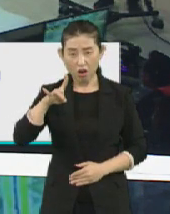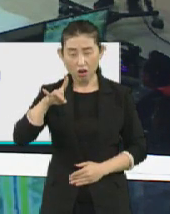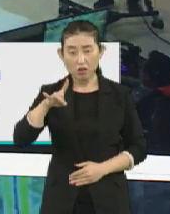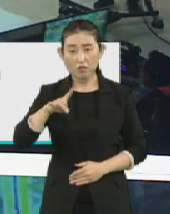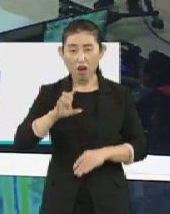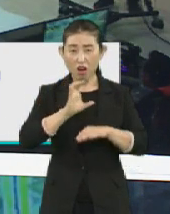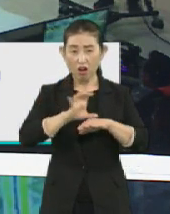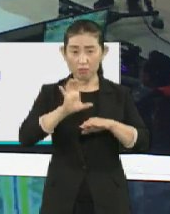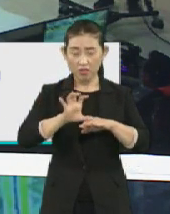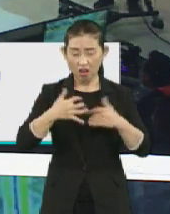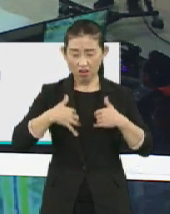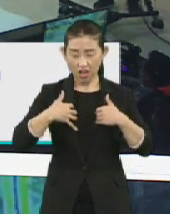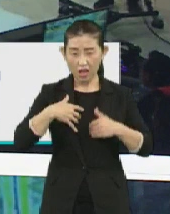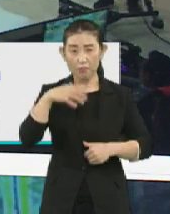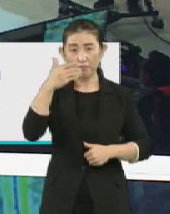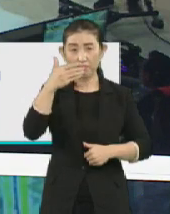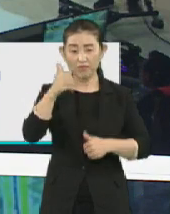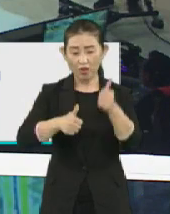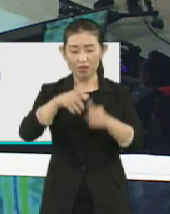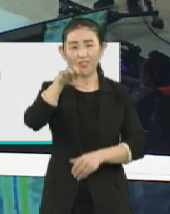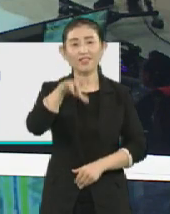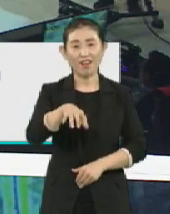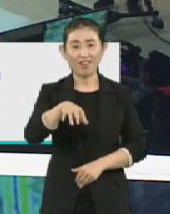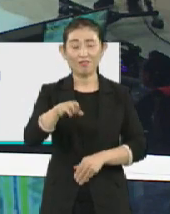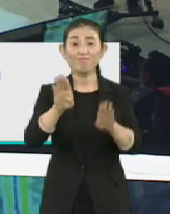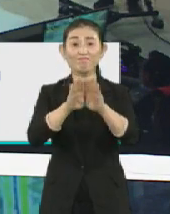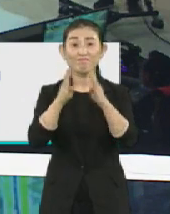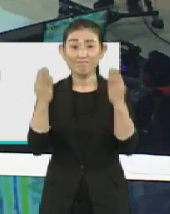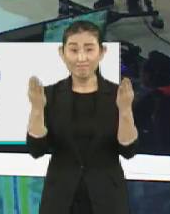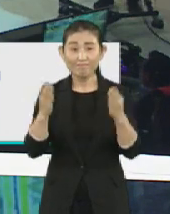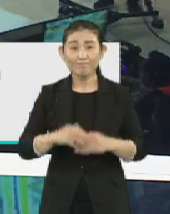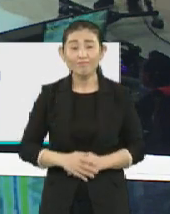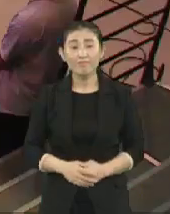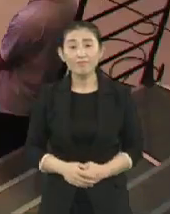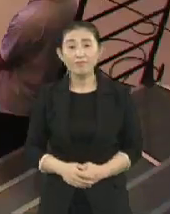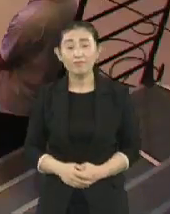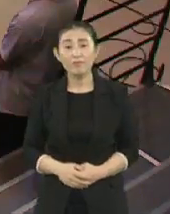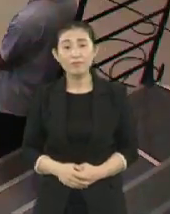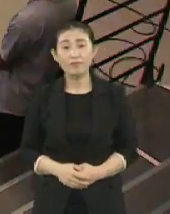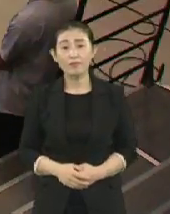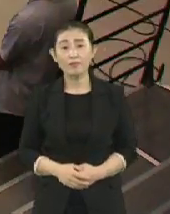e스포츠 상설 경기장이 문을 열었습니다. 장석영 기자의 보도입니다.